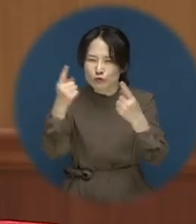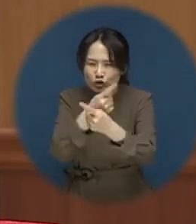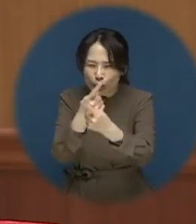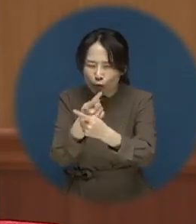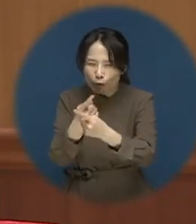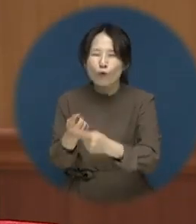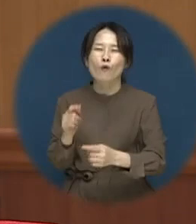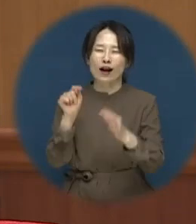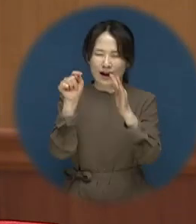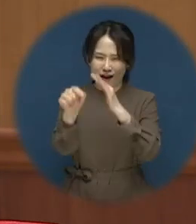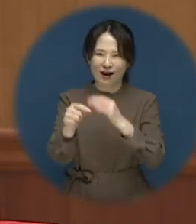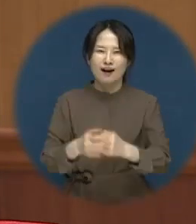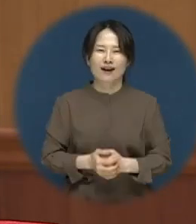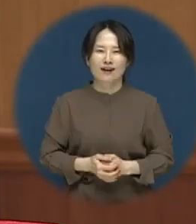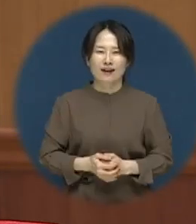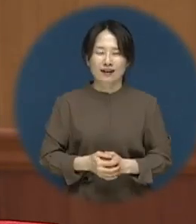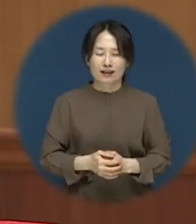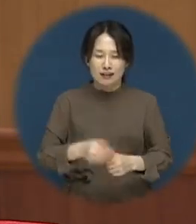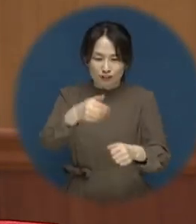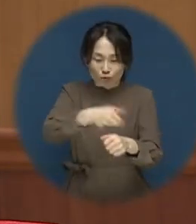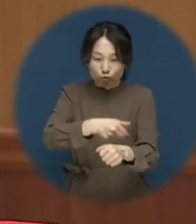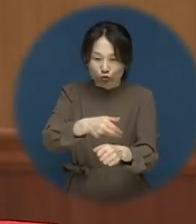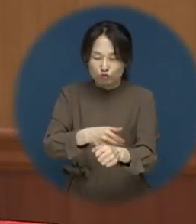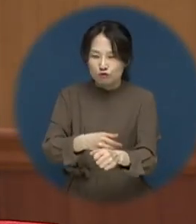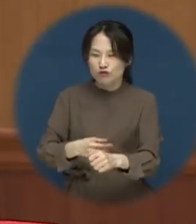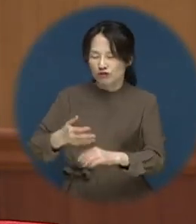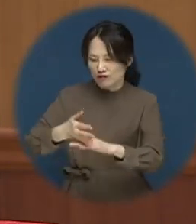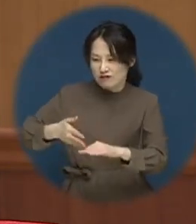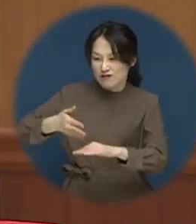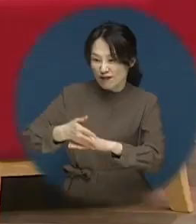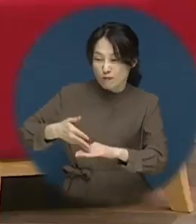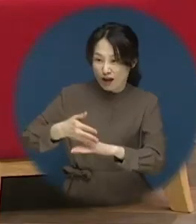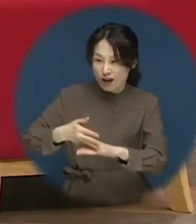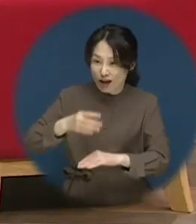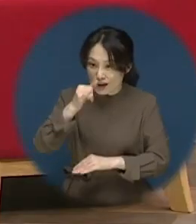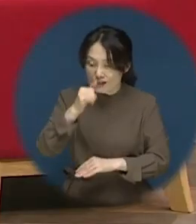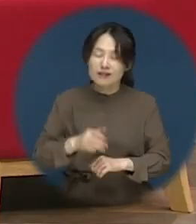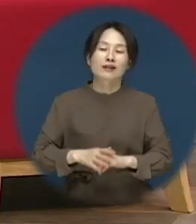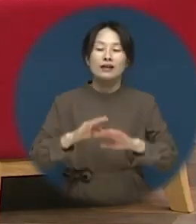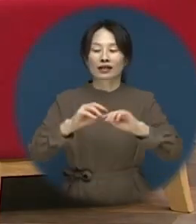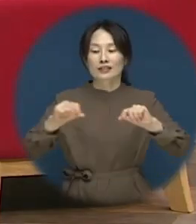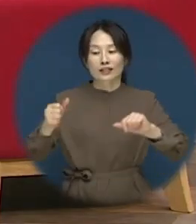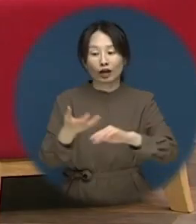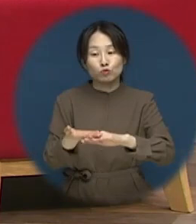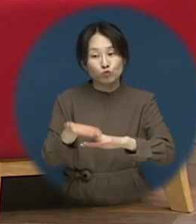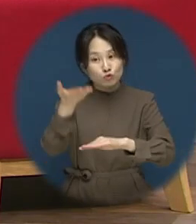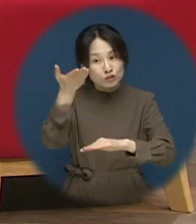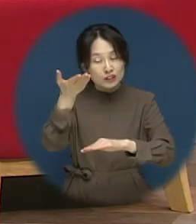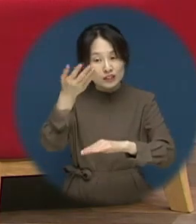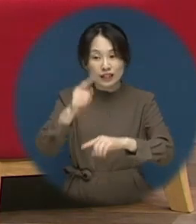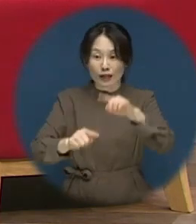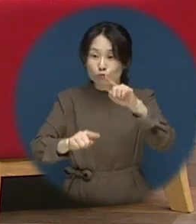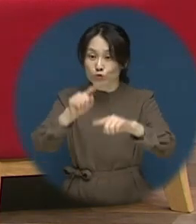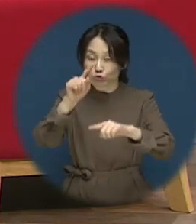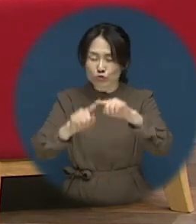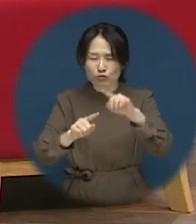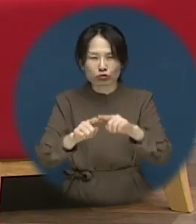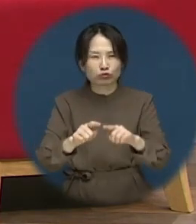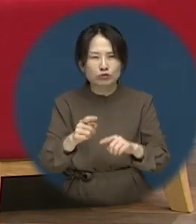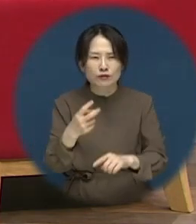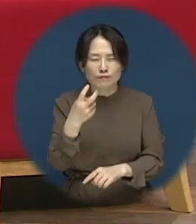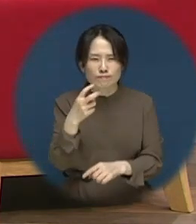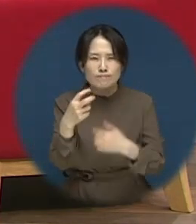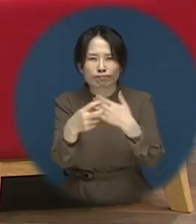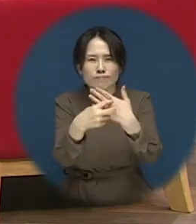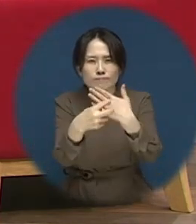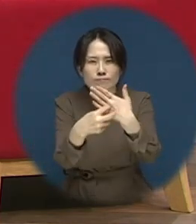거는 뭐 끌, 대패, 망치 그런 거잖아요. 그러니까 땅 위는 나무니까 우리 외과수이나 치료를 하거나 진단을 하려면